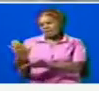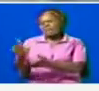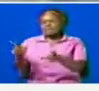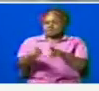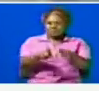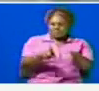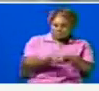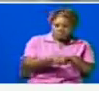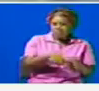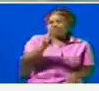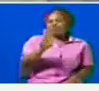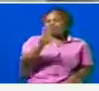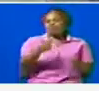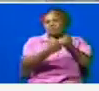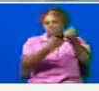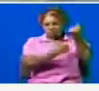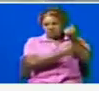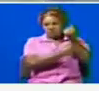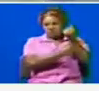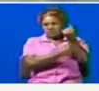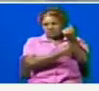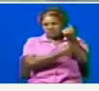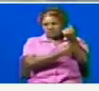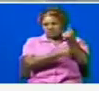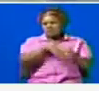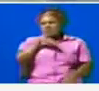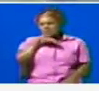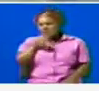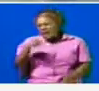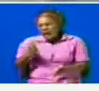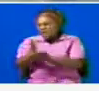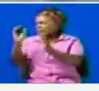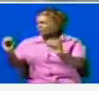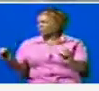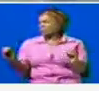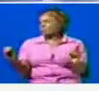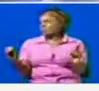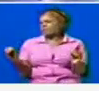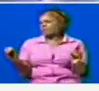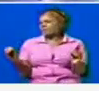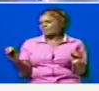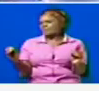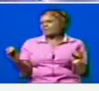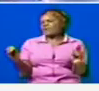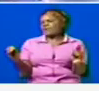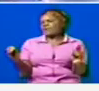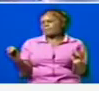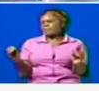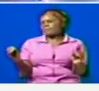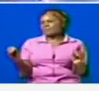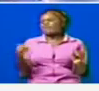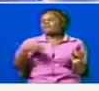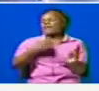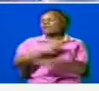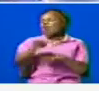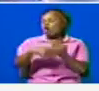naye Uhuru Kenyatta anaona kwamba yale ambayo Raila Odinga anaitisha si ya haki. Kwa hivyo batili na isiyo batili ni ipi? Na sisi